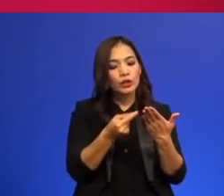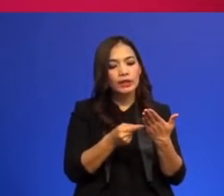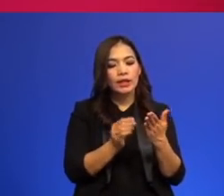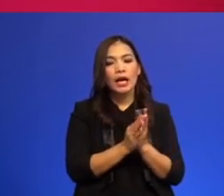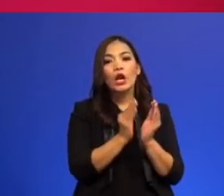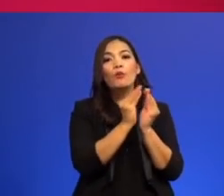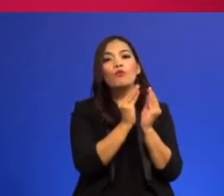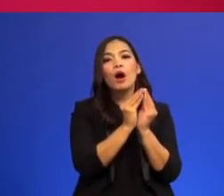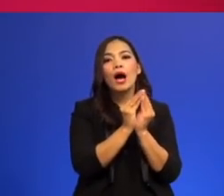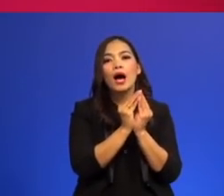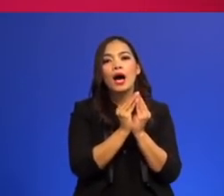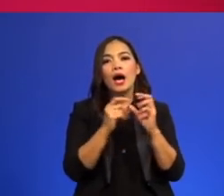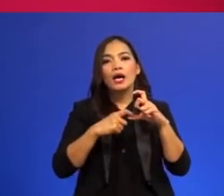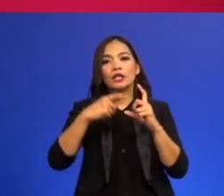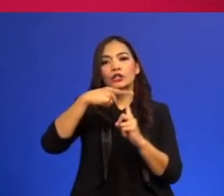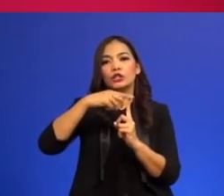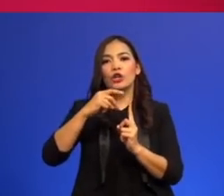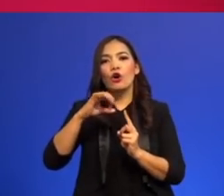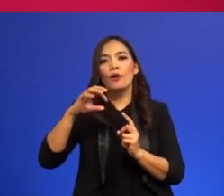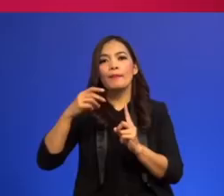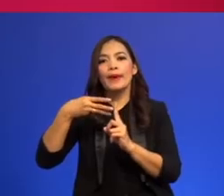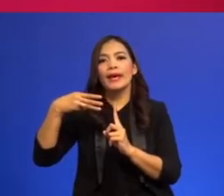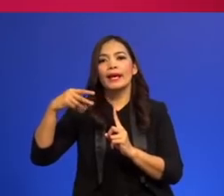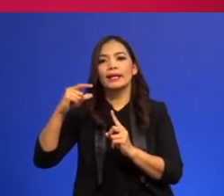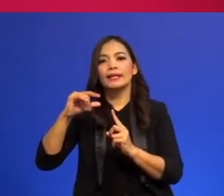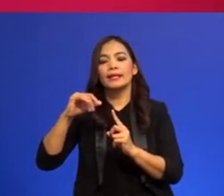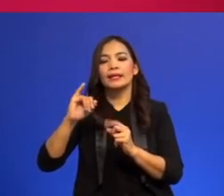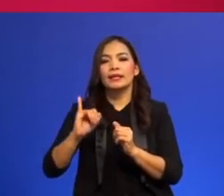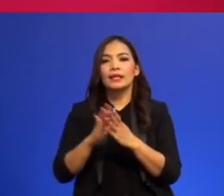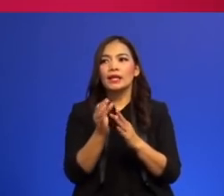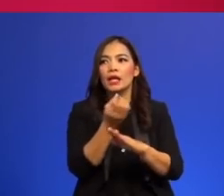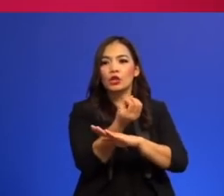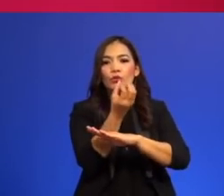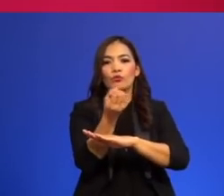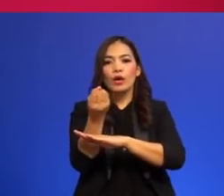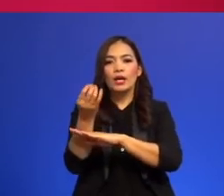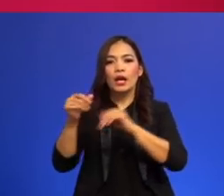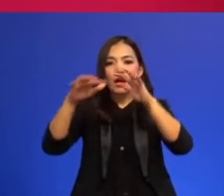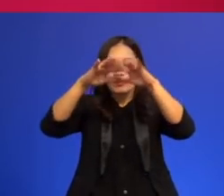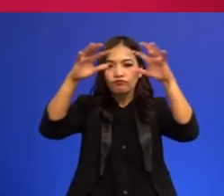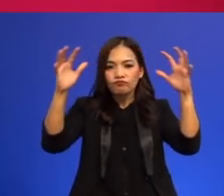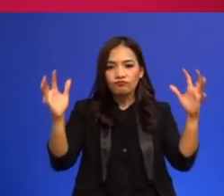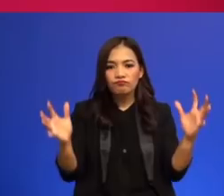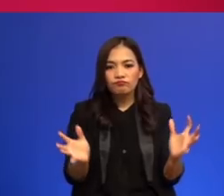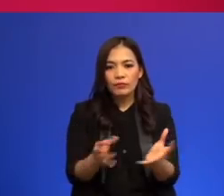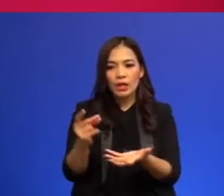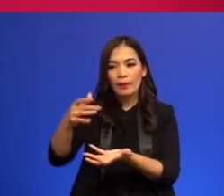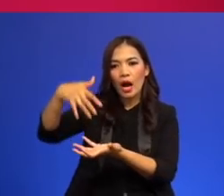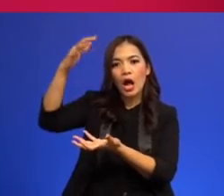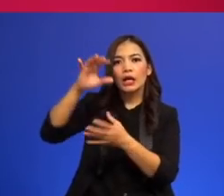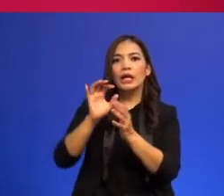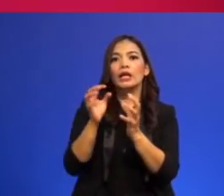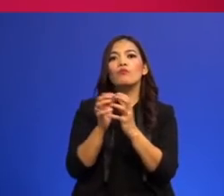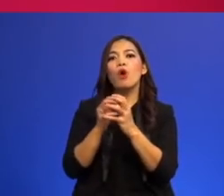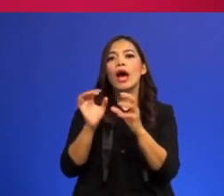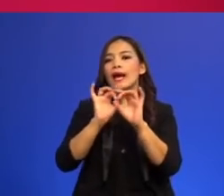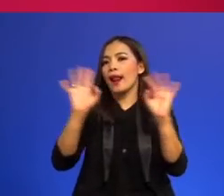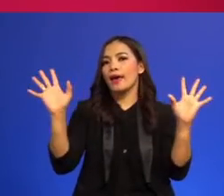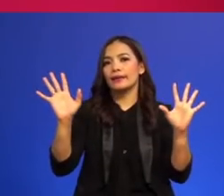itu ditumbuhkan di rumah kaca. Terlindungi seakan-akan lebih berharga dari buah lainnya.